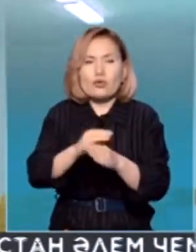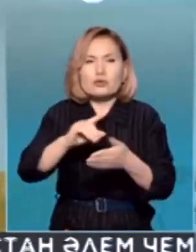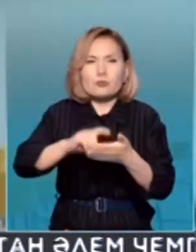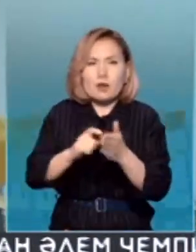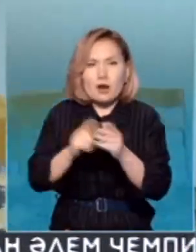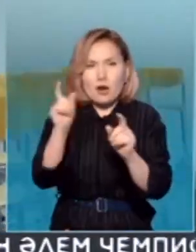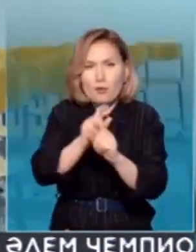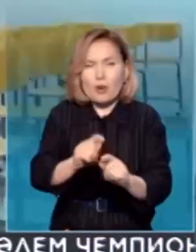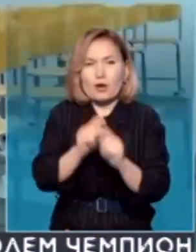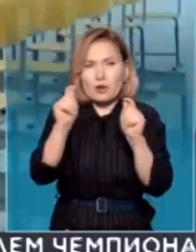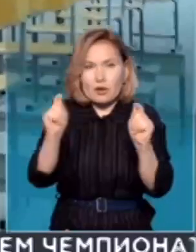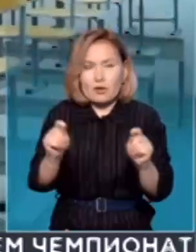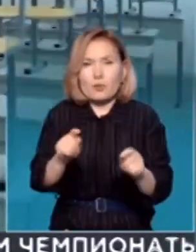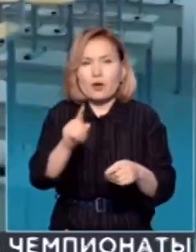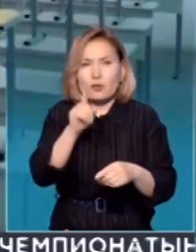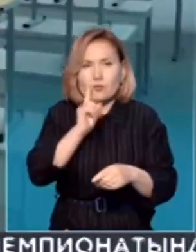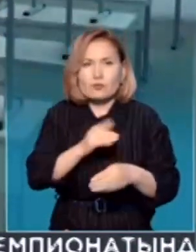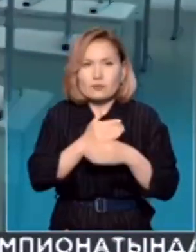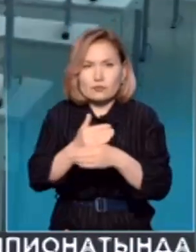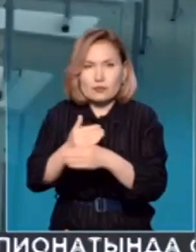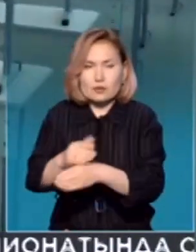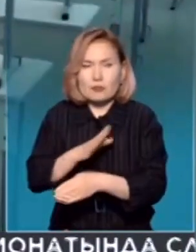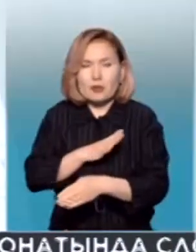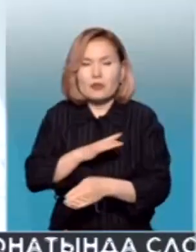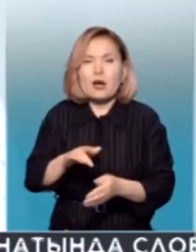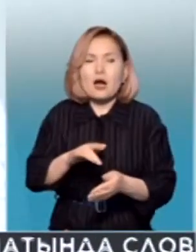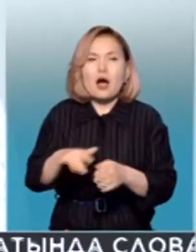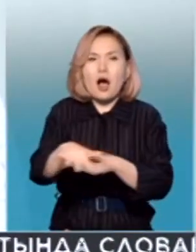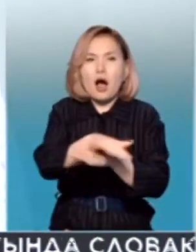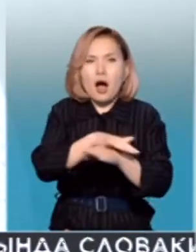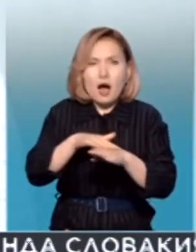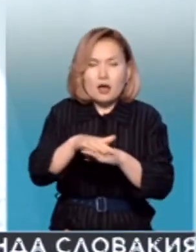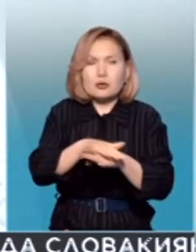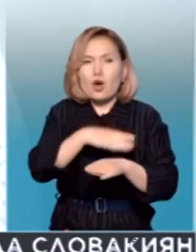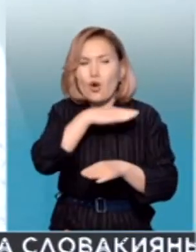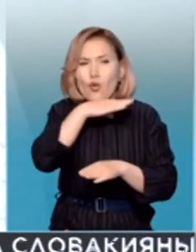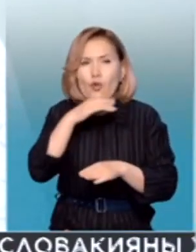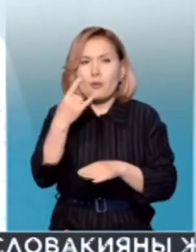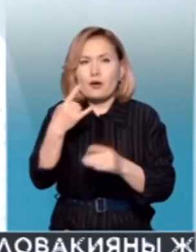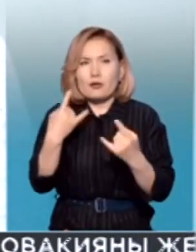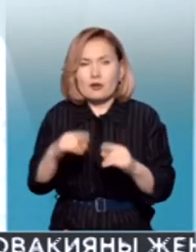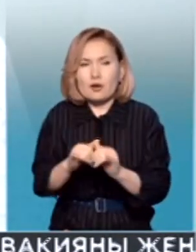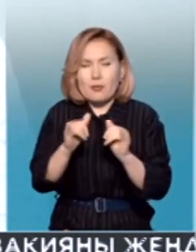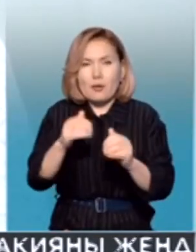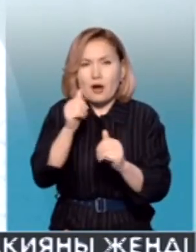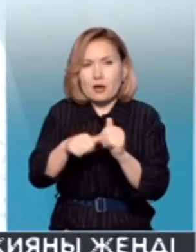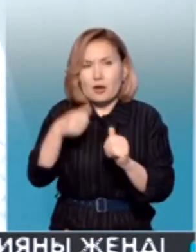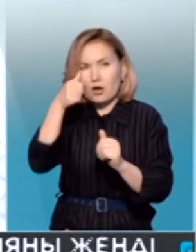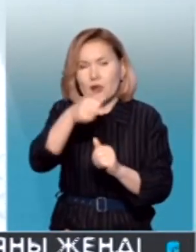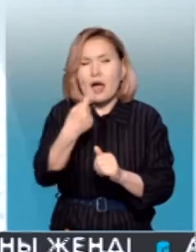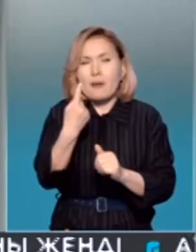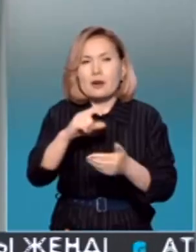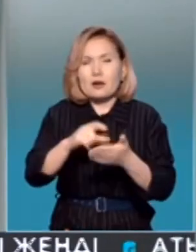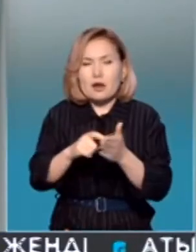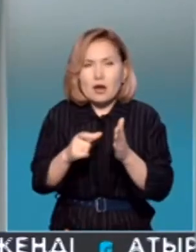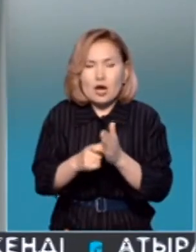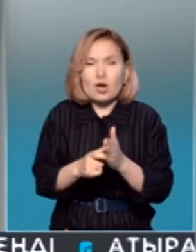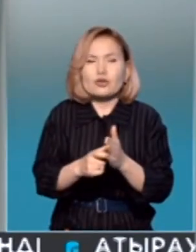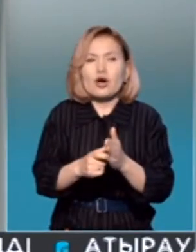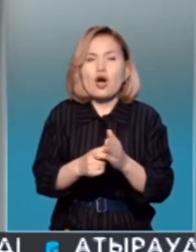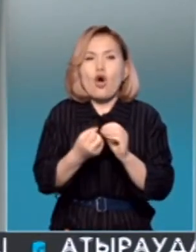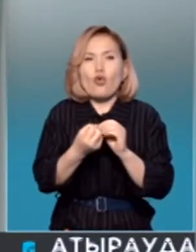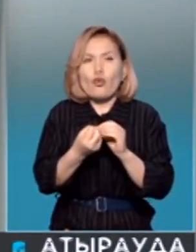салынып, мәселе оң шешімін тауып отыр. Халықтың саны өте көп, сондықтан бізде жыл сайын осы 1-ші сыныпқа 10-12